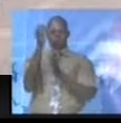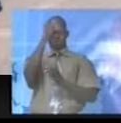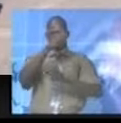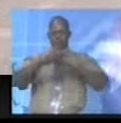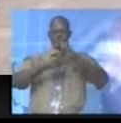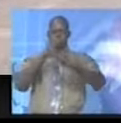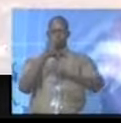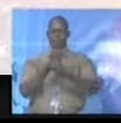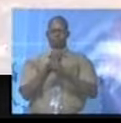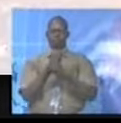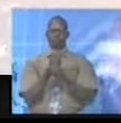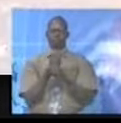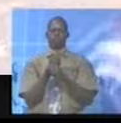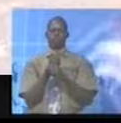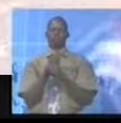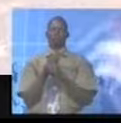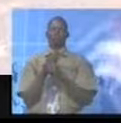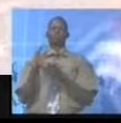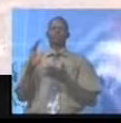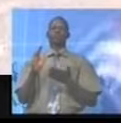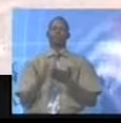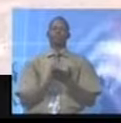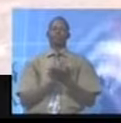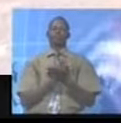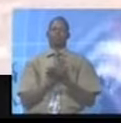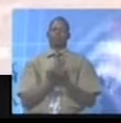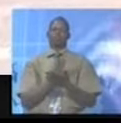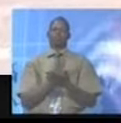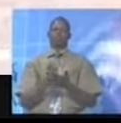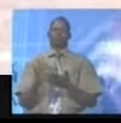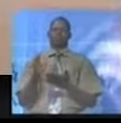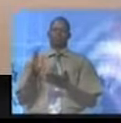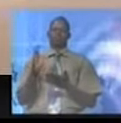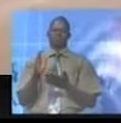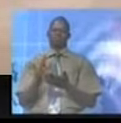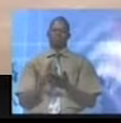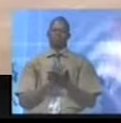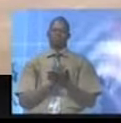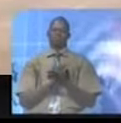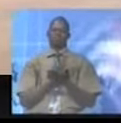nationales.